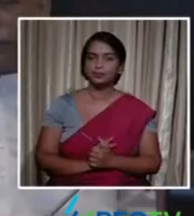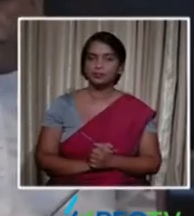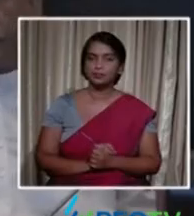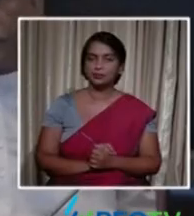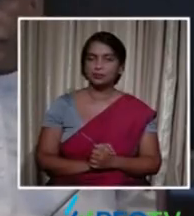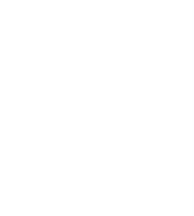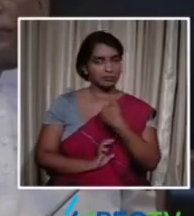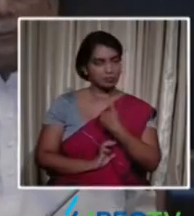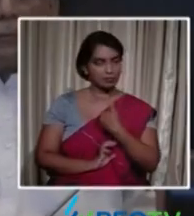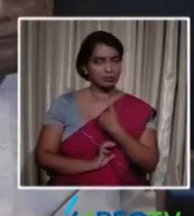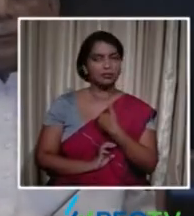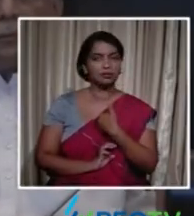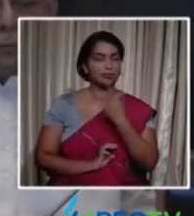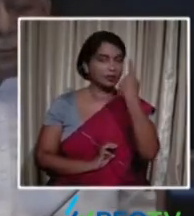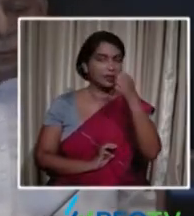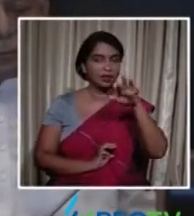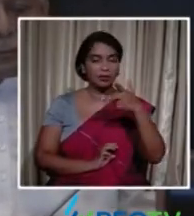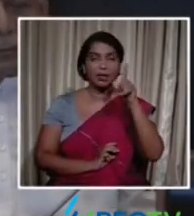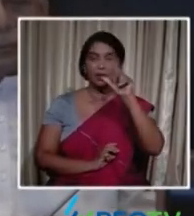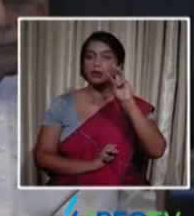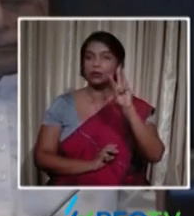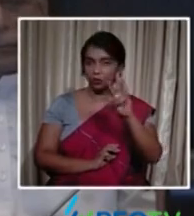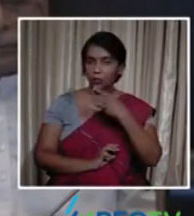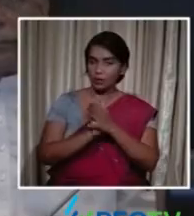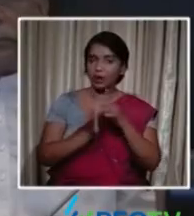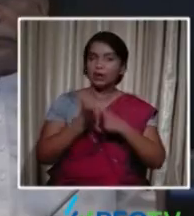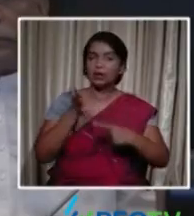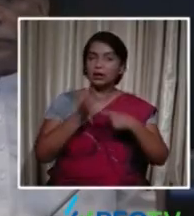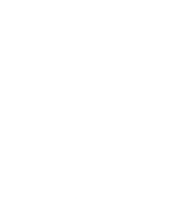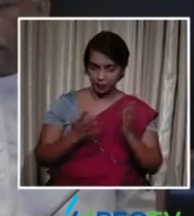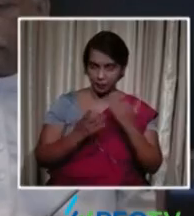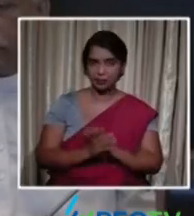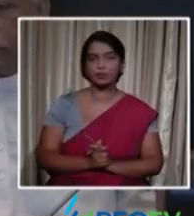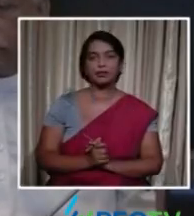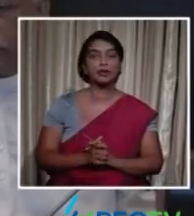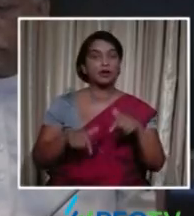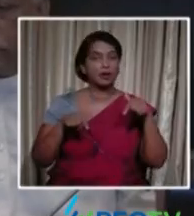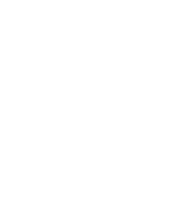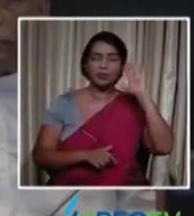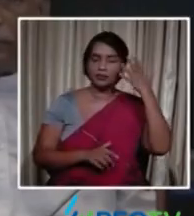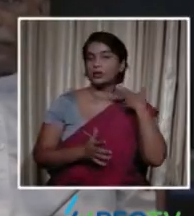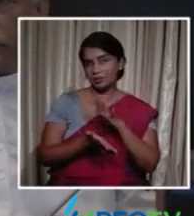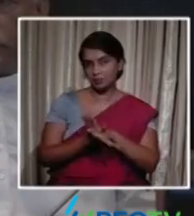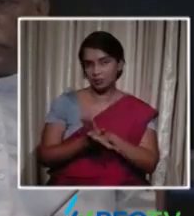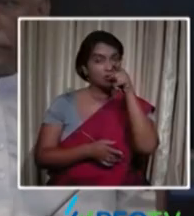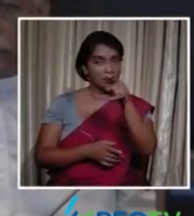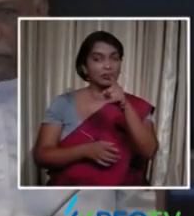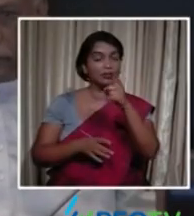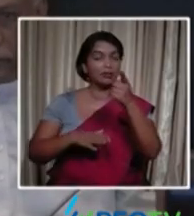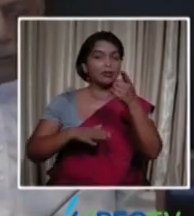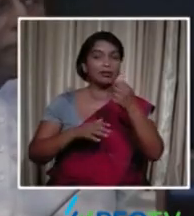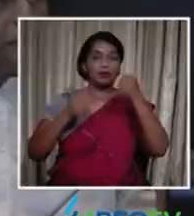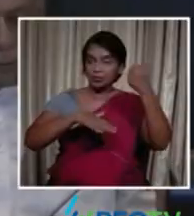කතානායකතුමනි, ඔබයි මමයි 1973 එකට අපේ දේශපාලන ගමන ආරම්භ කළේ. අද මට විශේෂ සතුටක් තිබෙනවා ඔබතුමා